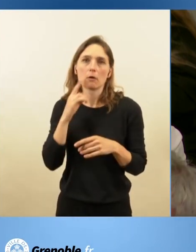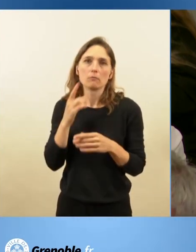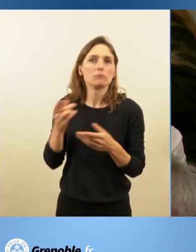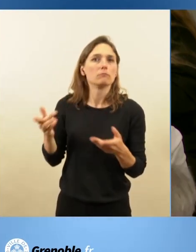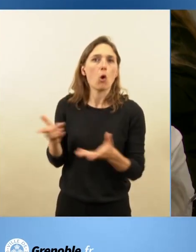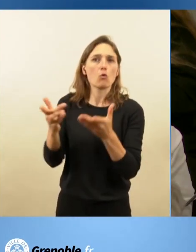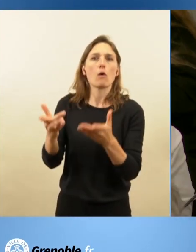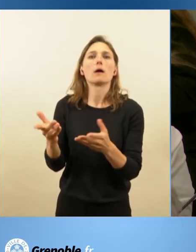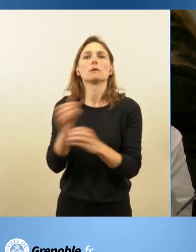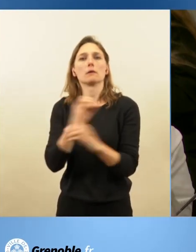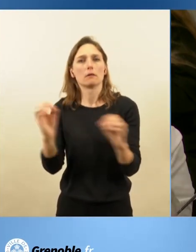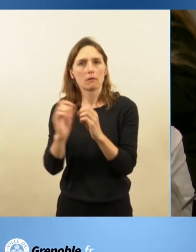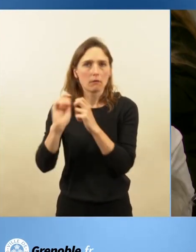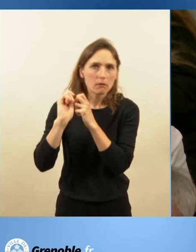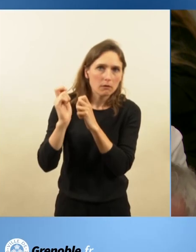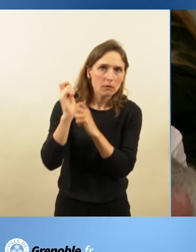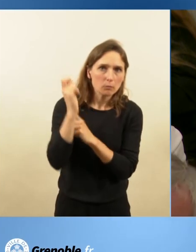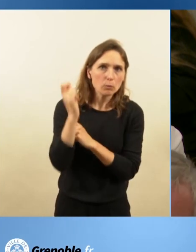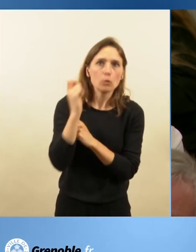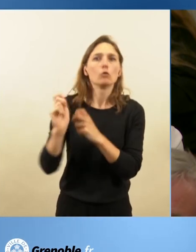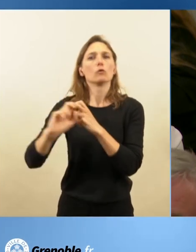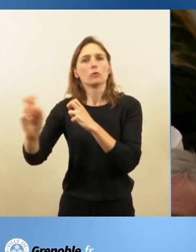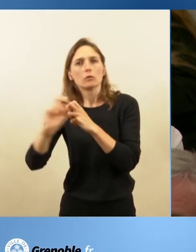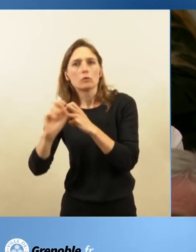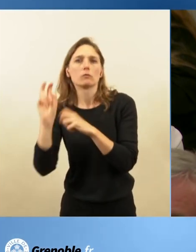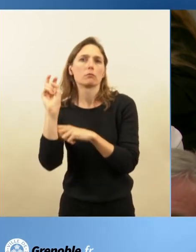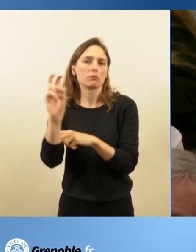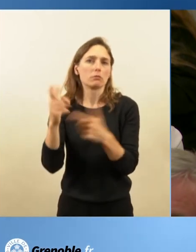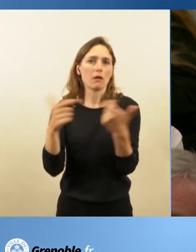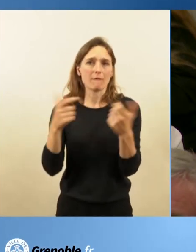qu'il fallait y aller progressivement en revanche